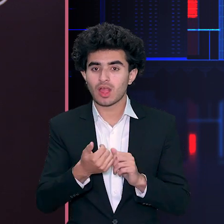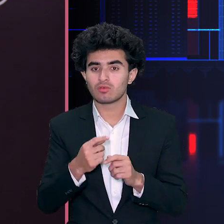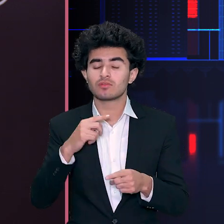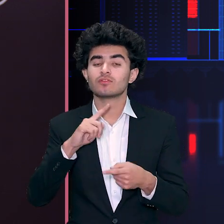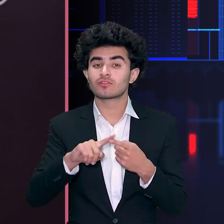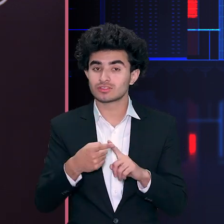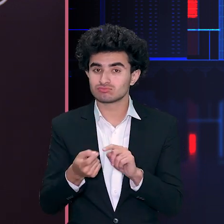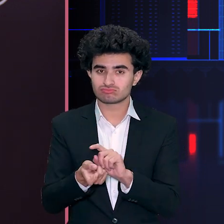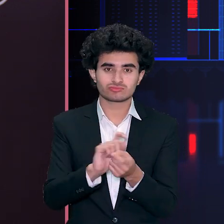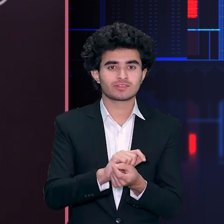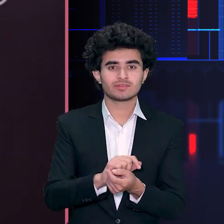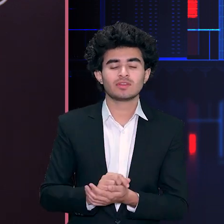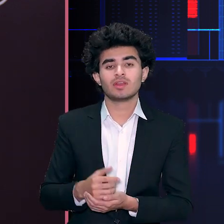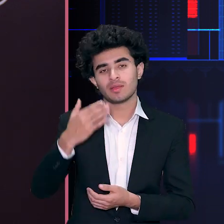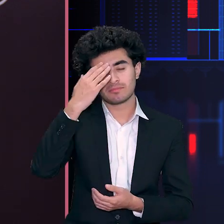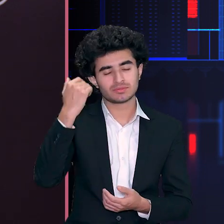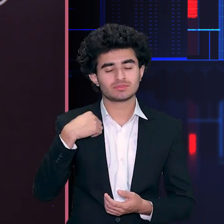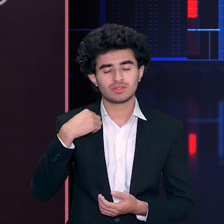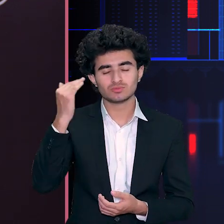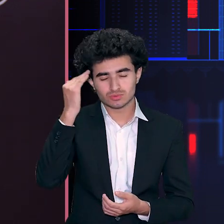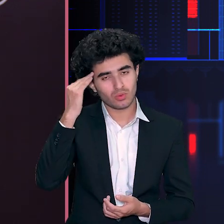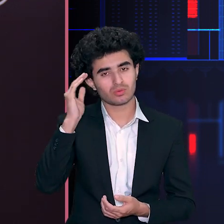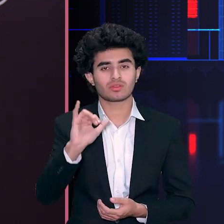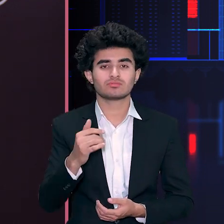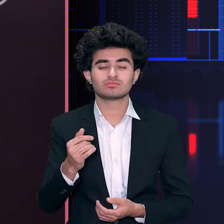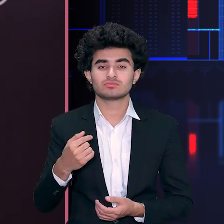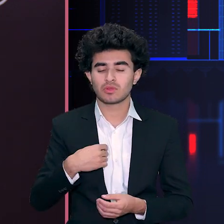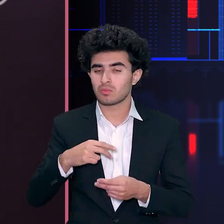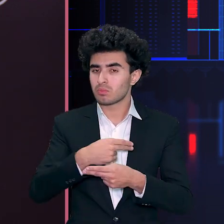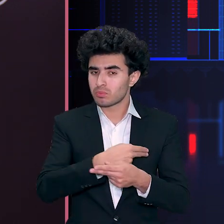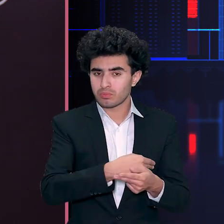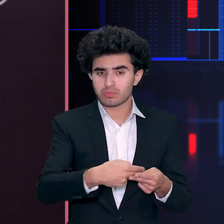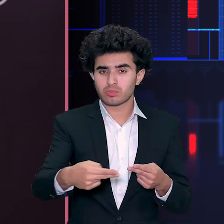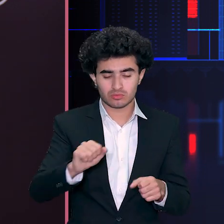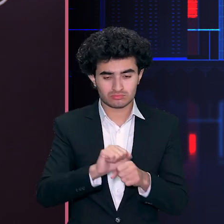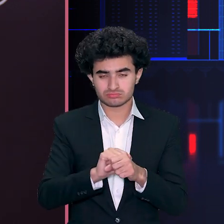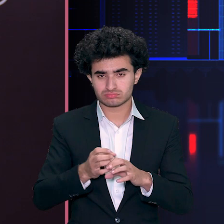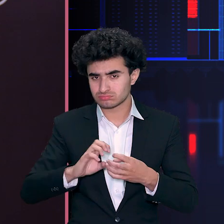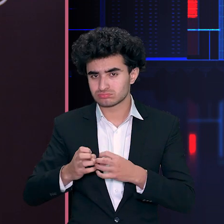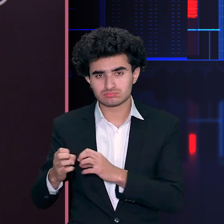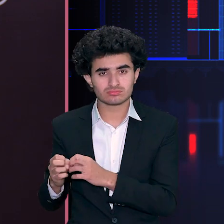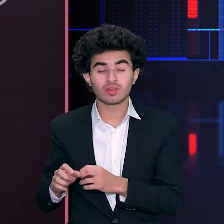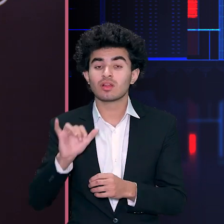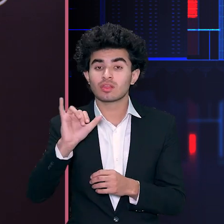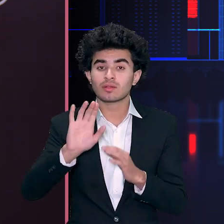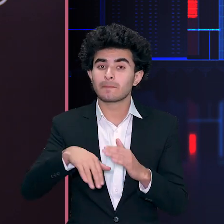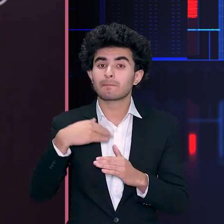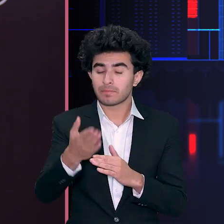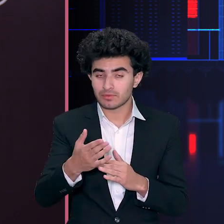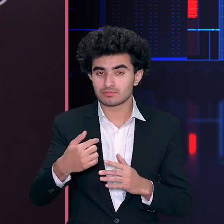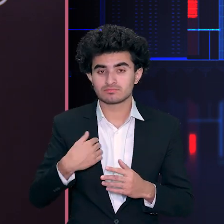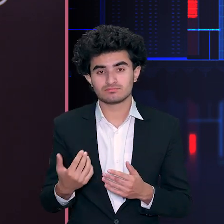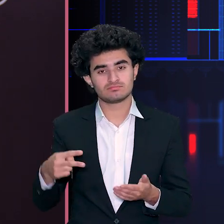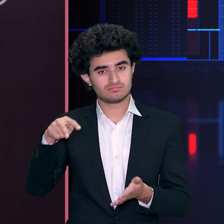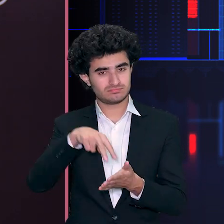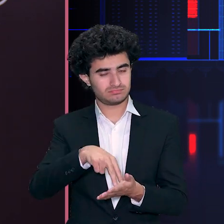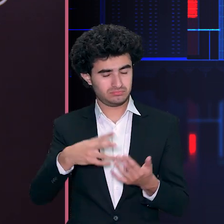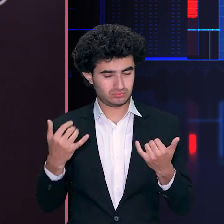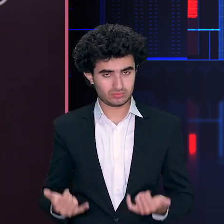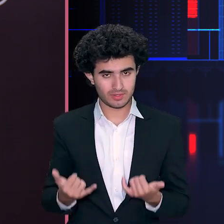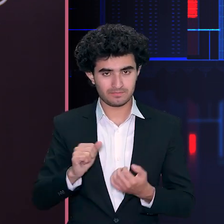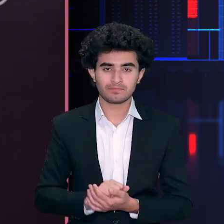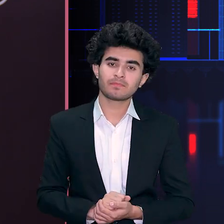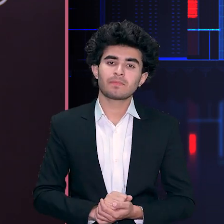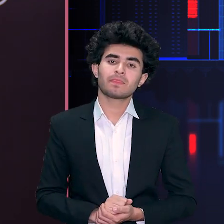تھا، جب اس اسٹیج پہ آ کے وہ کس طرح سے دوستی میں چینج ہوا کہ مجھے اب پتہ چلتا ہے کہ وہ جو ساری پروسیس